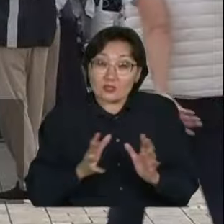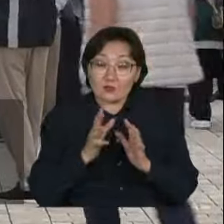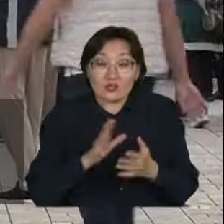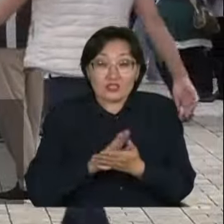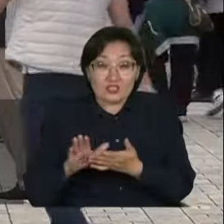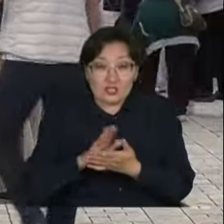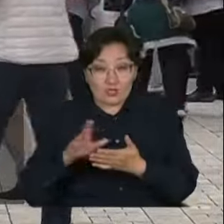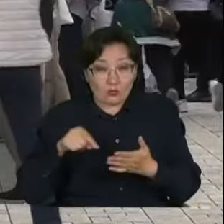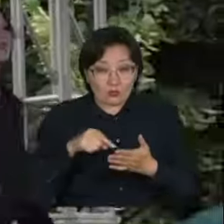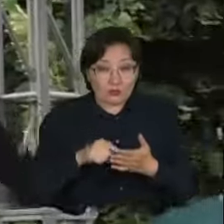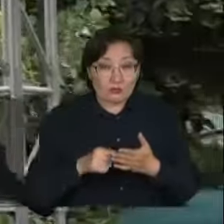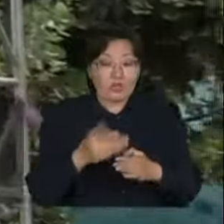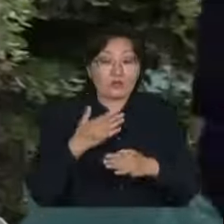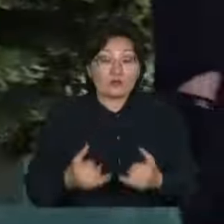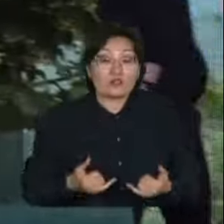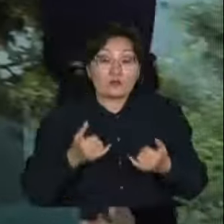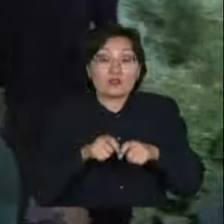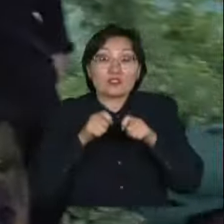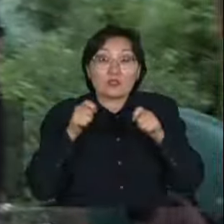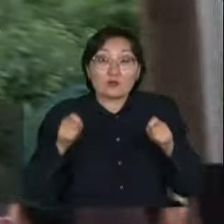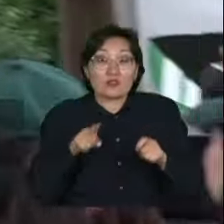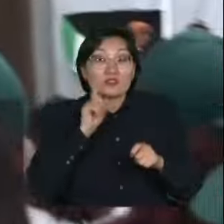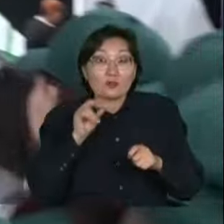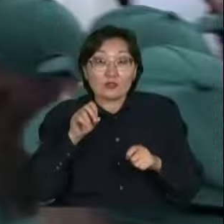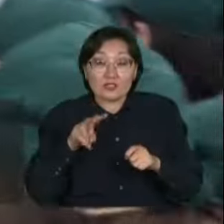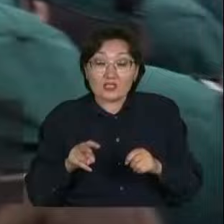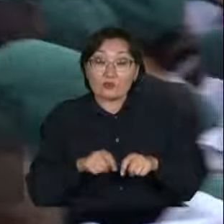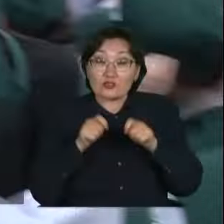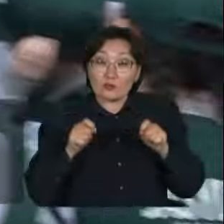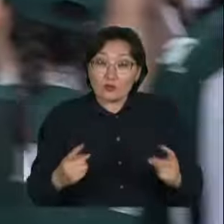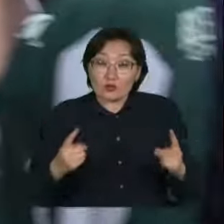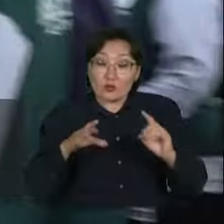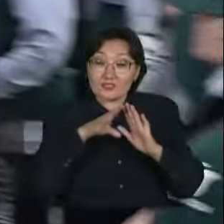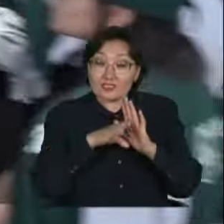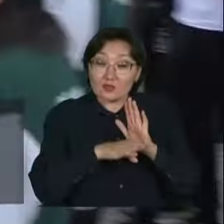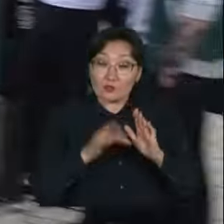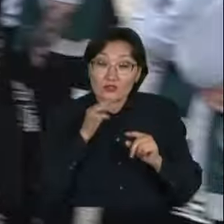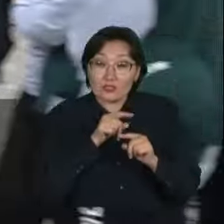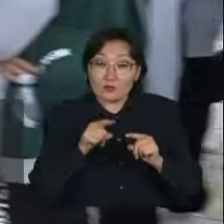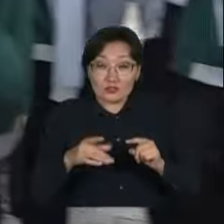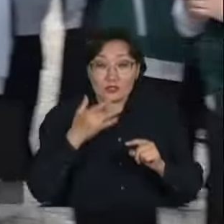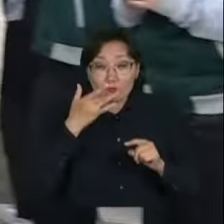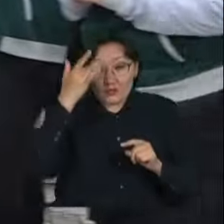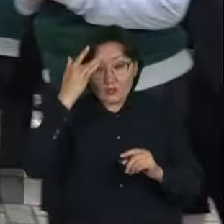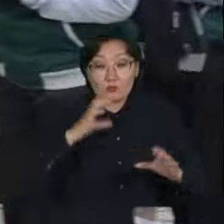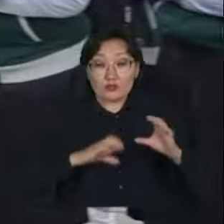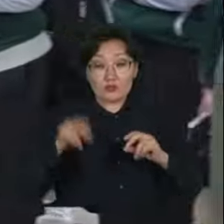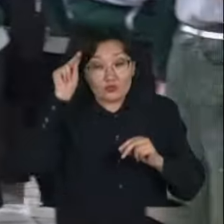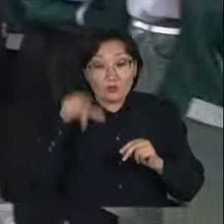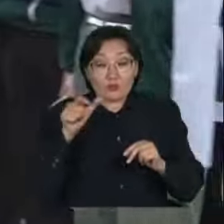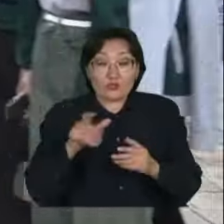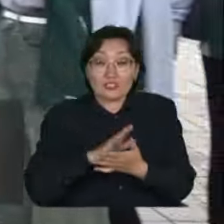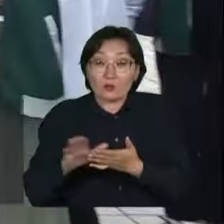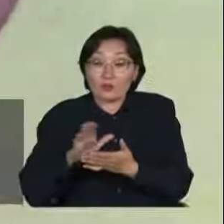чистоты города. В честь открытия сезона для «Жасыл-Елевцев» организовали крупный концерт. В течение всего лета студенты и школьники будут